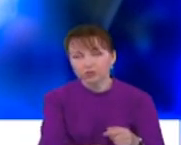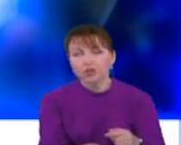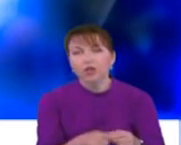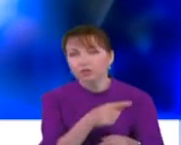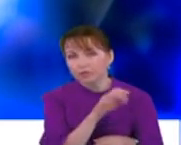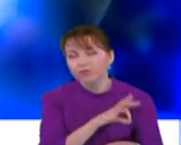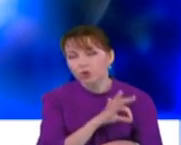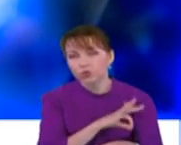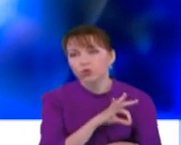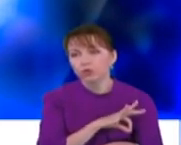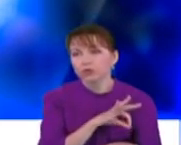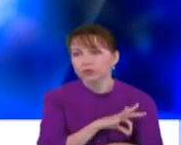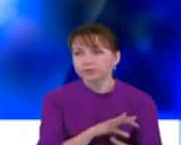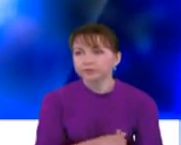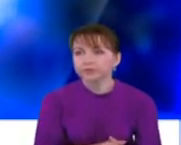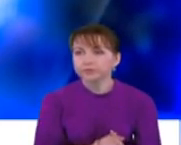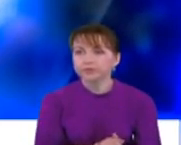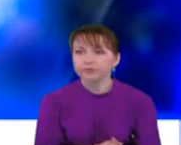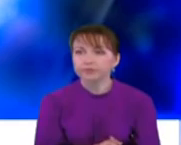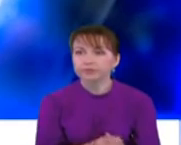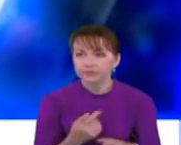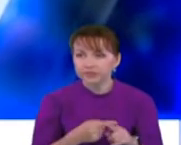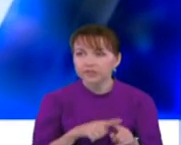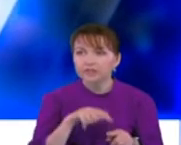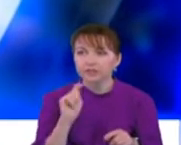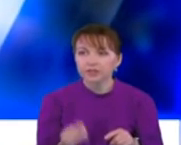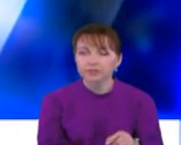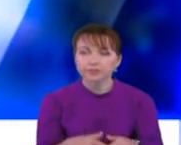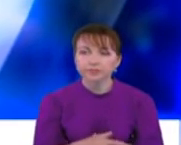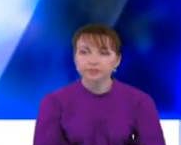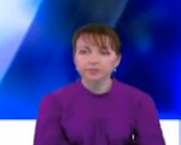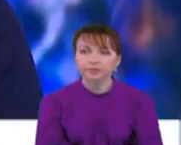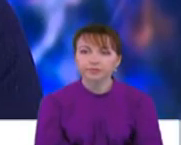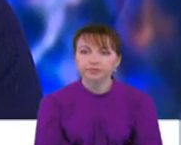використовуються в цій війні. Пане Юрію, от